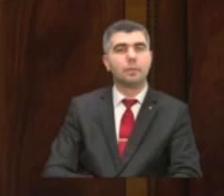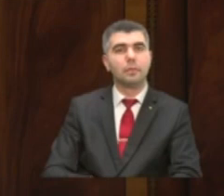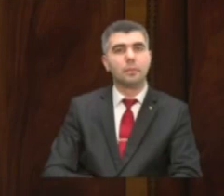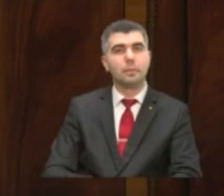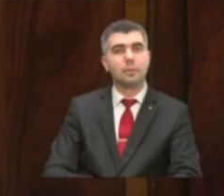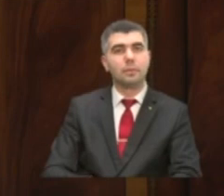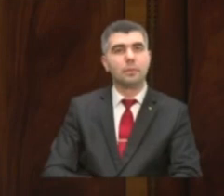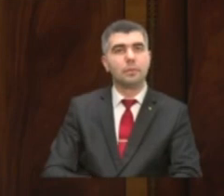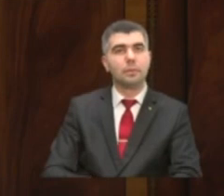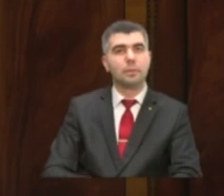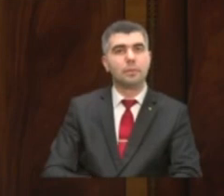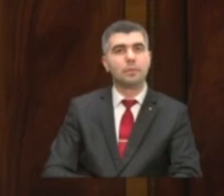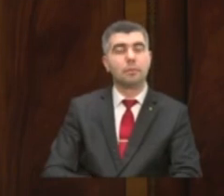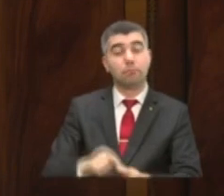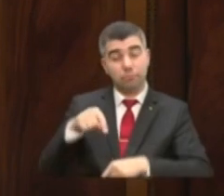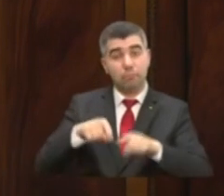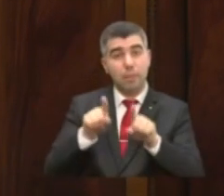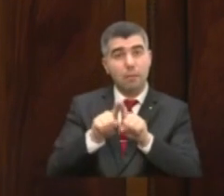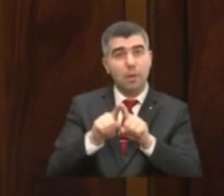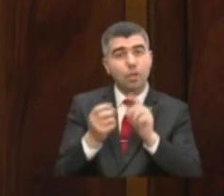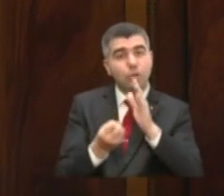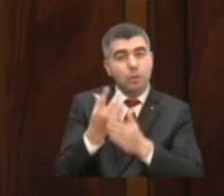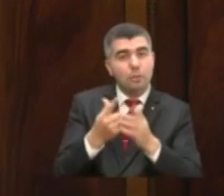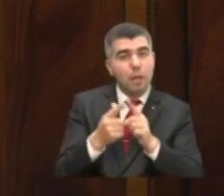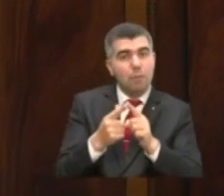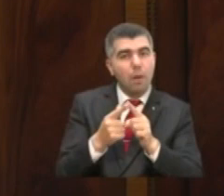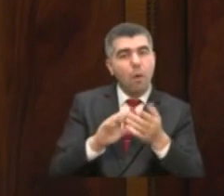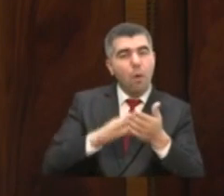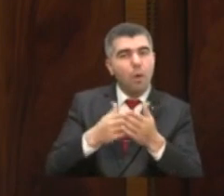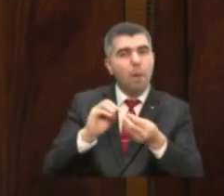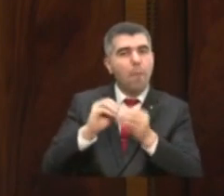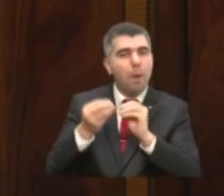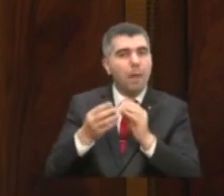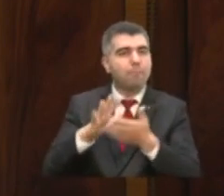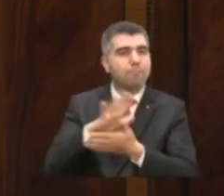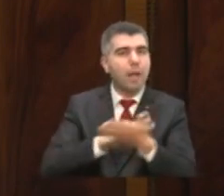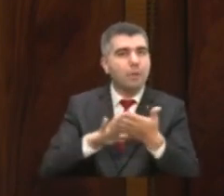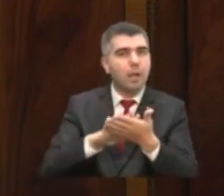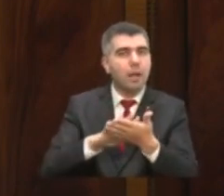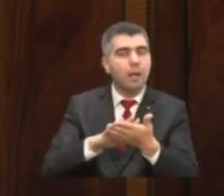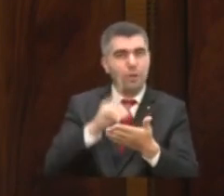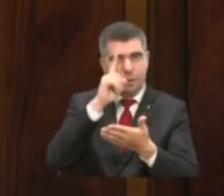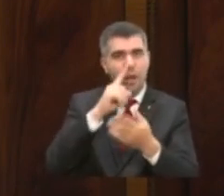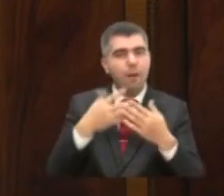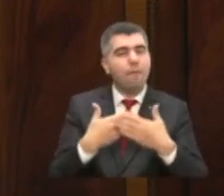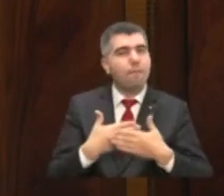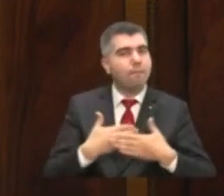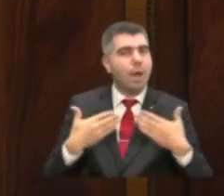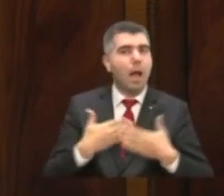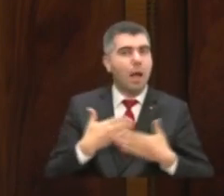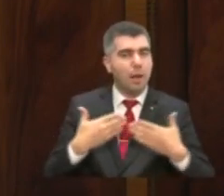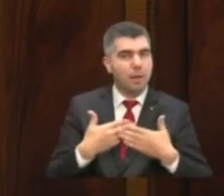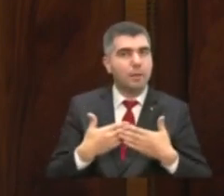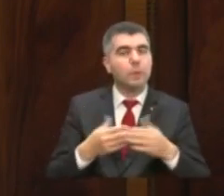الرئيس. وفيه تطوير المراكز الجهوية للاستثمار باش نتجاوزوا هذه الإشكالات كلها، ونحن سعيدون لأن احنا